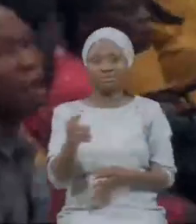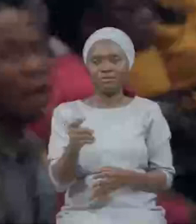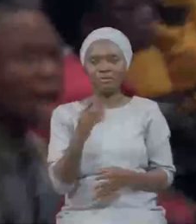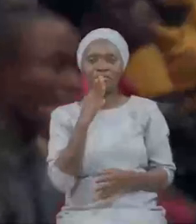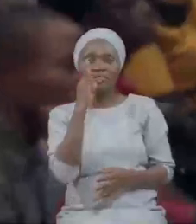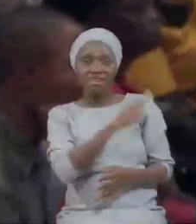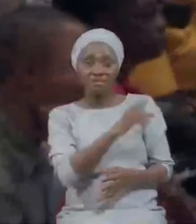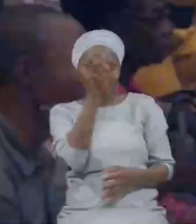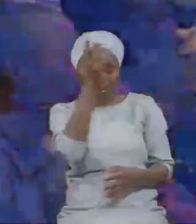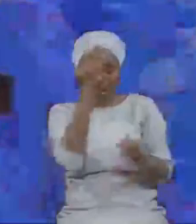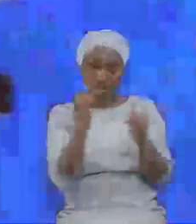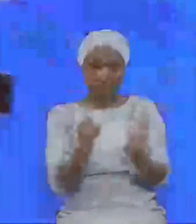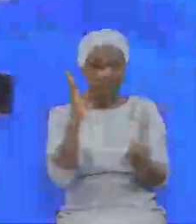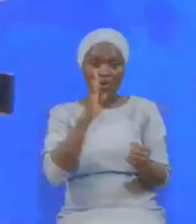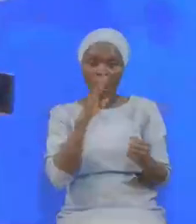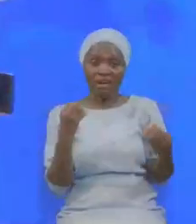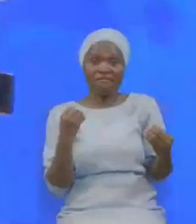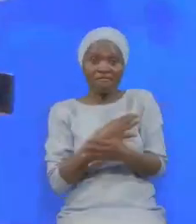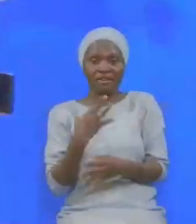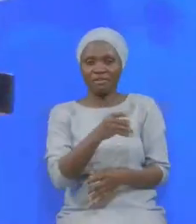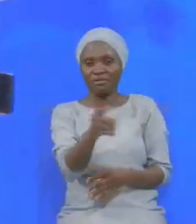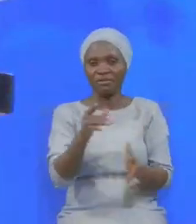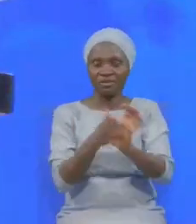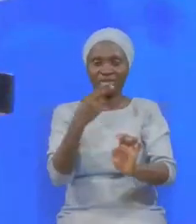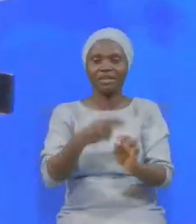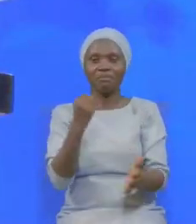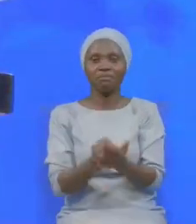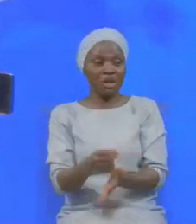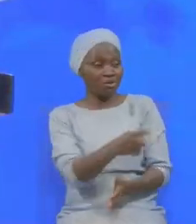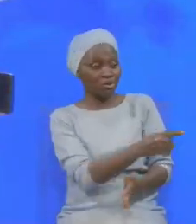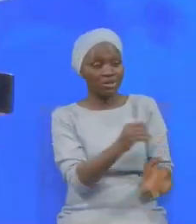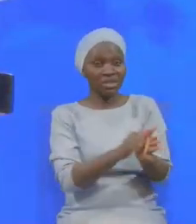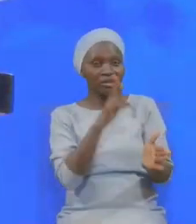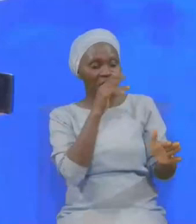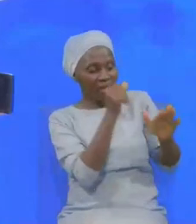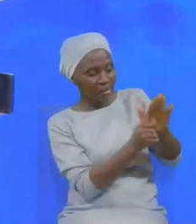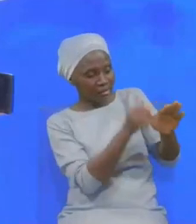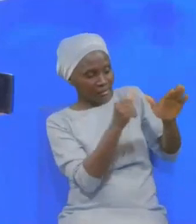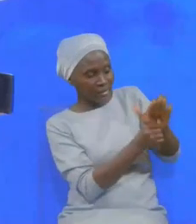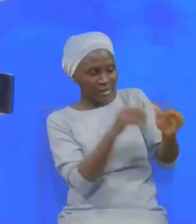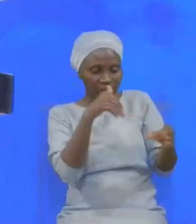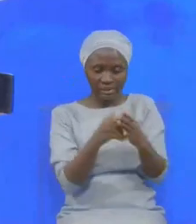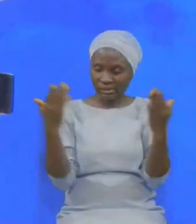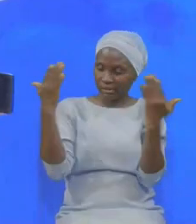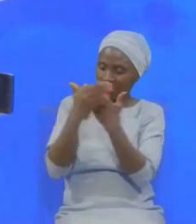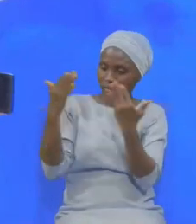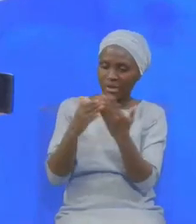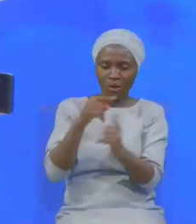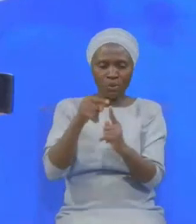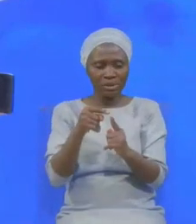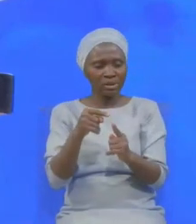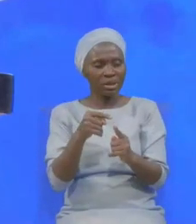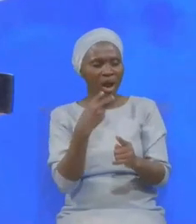Les puissances maléfiques te craindront. Ceux qui se cachent dans les ténèbres, quand ils mentionnent ton nom,